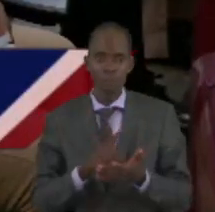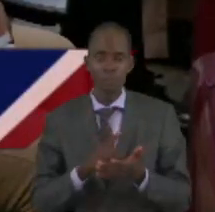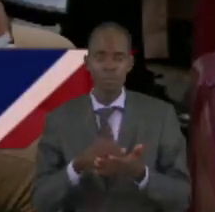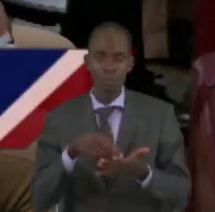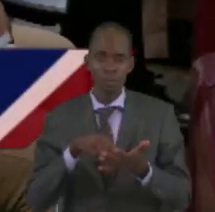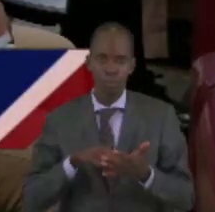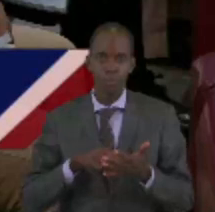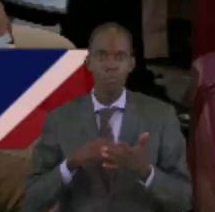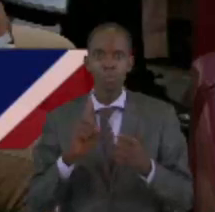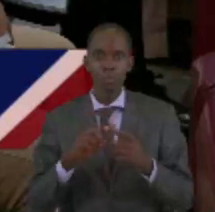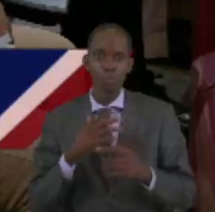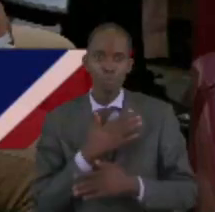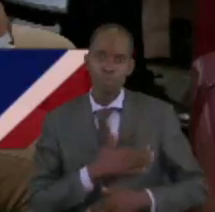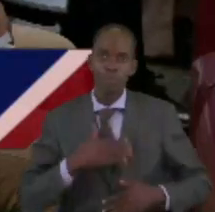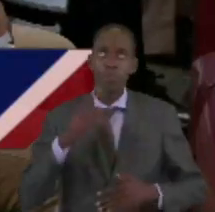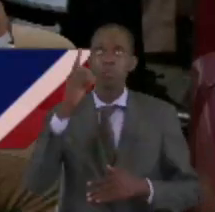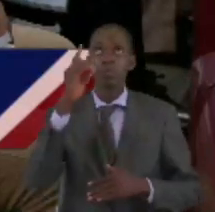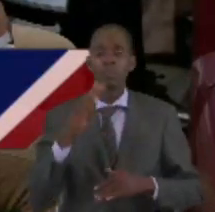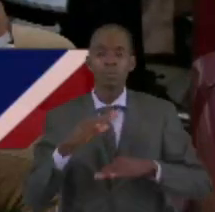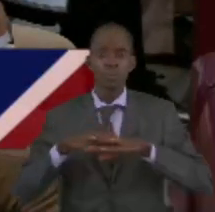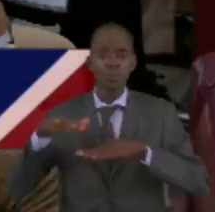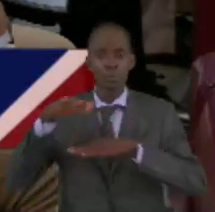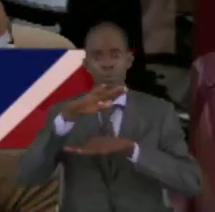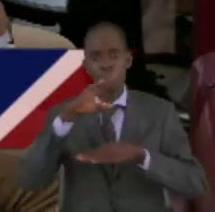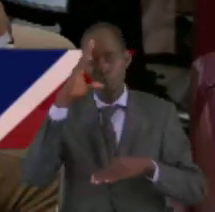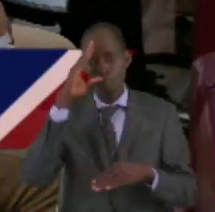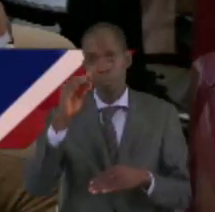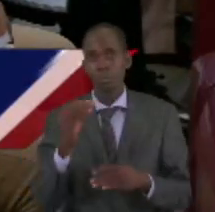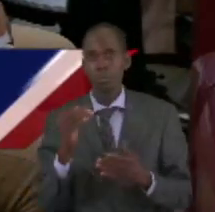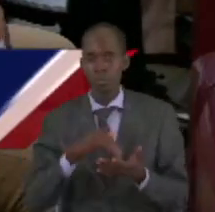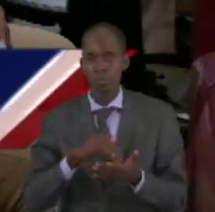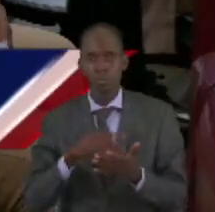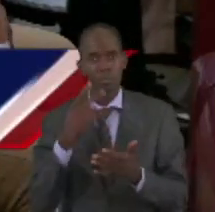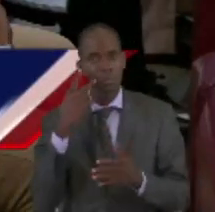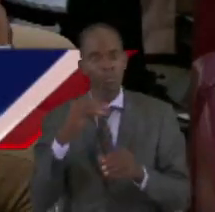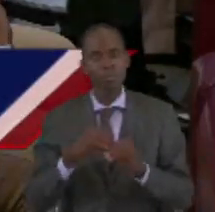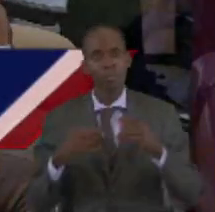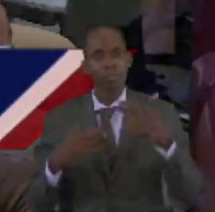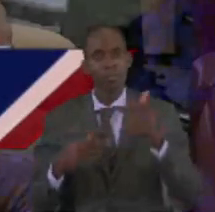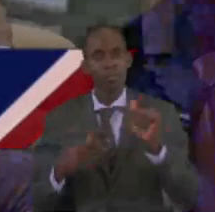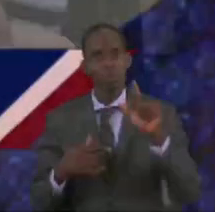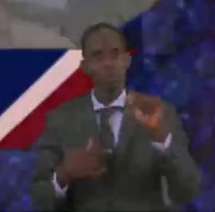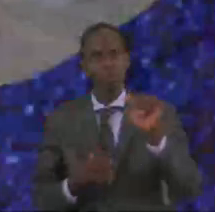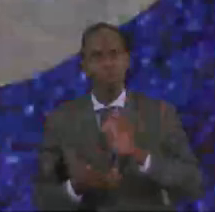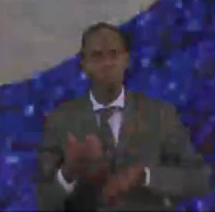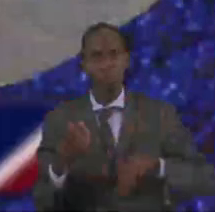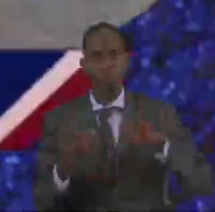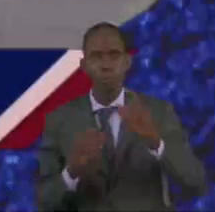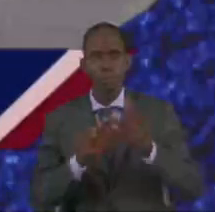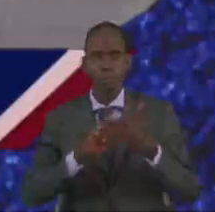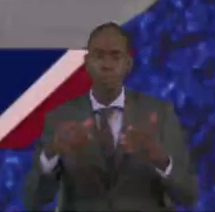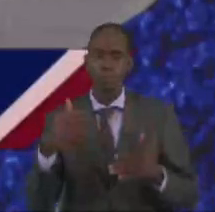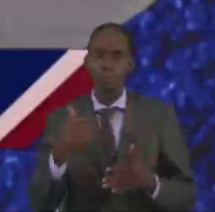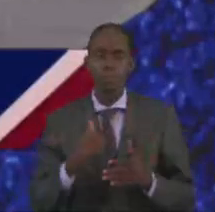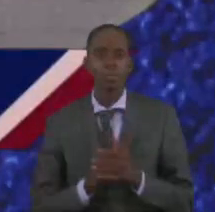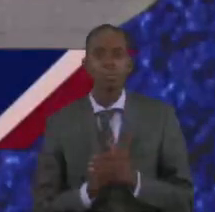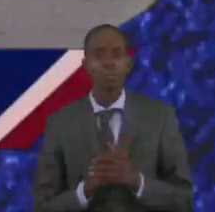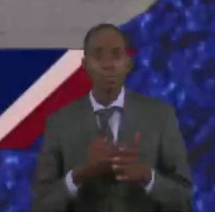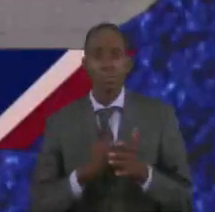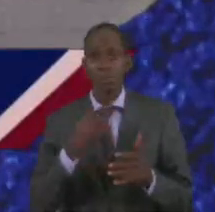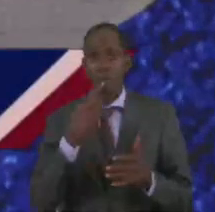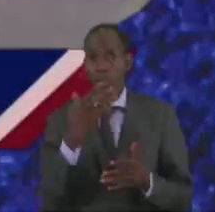l'exigence de plaire à Dieu par-dessus tous les hommes. Une fois encore, Galates 1, nous lisons le verset